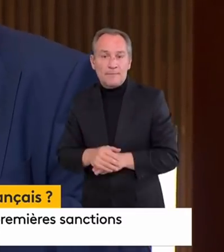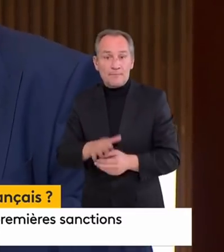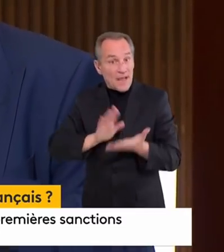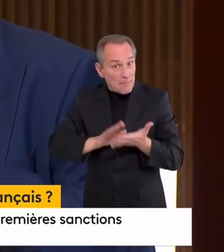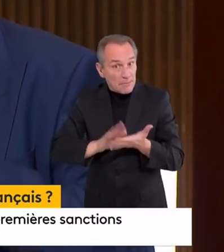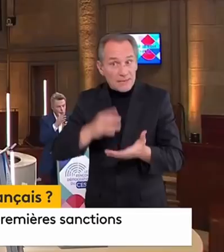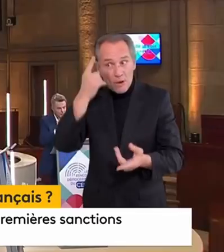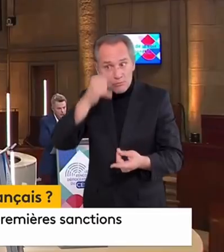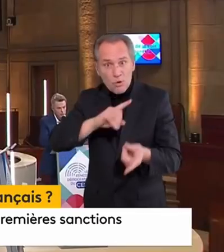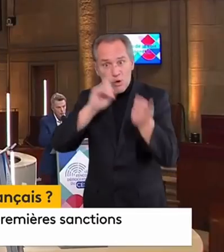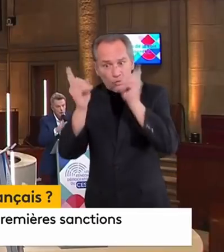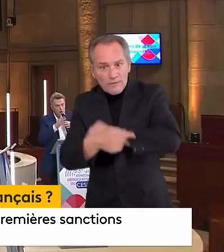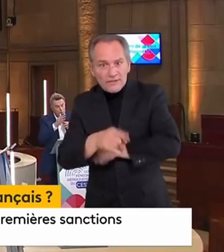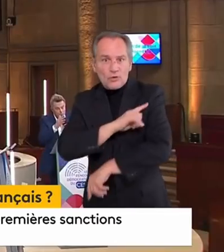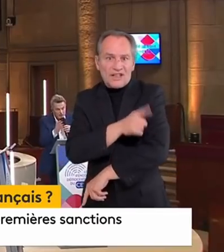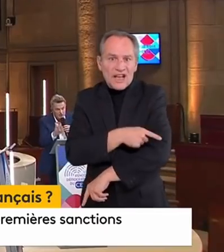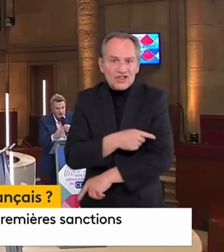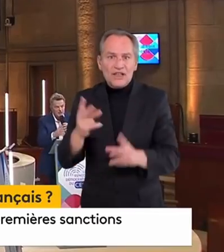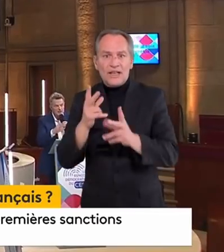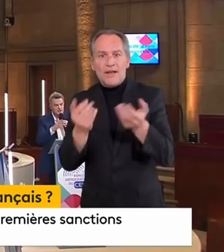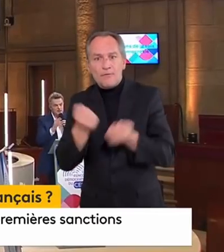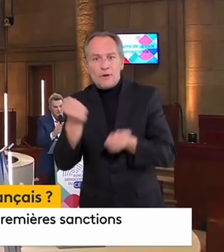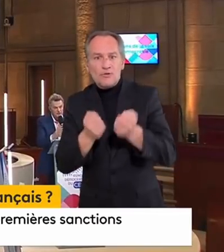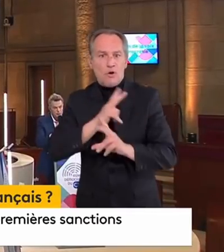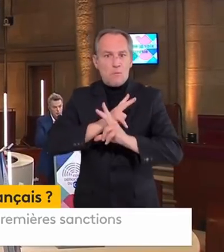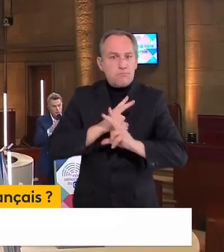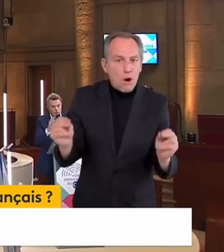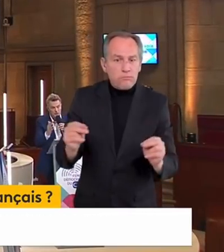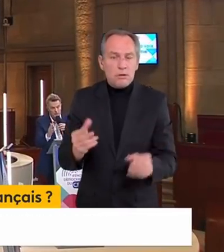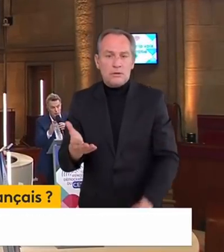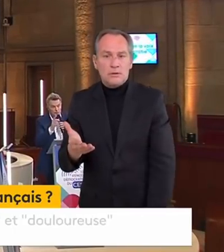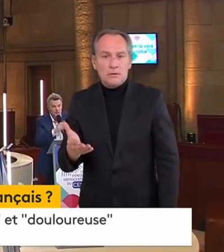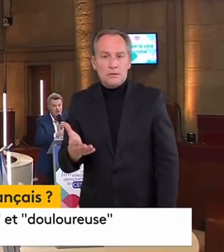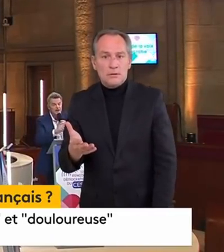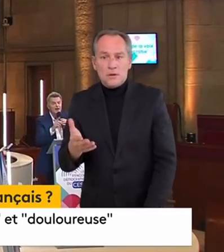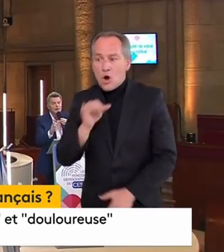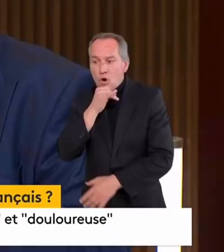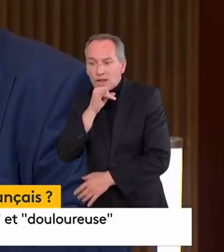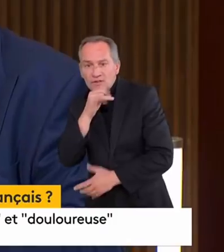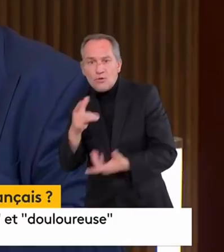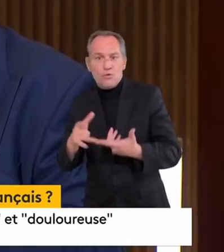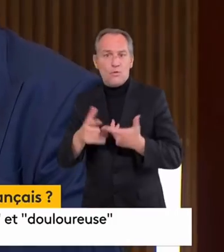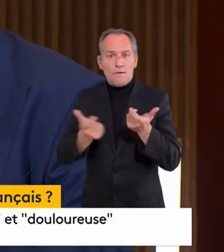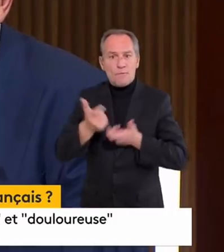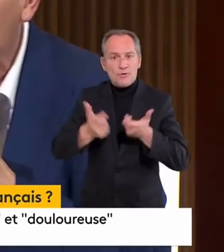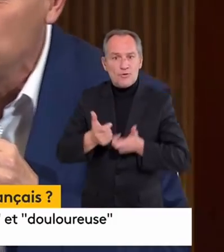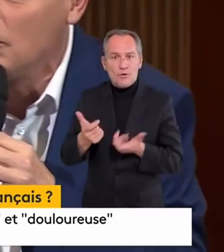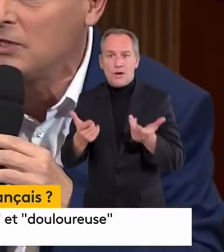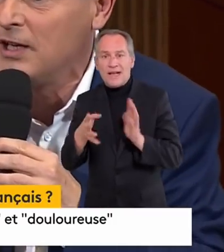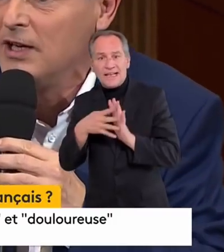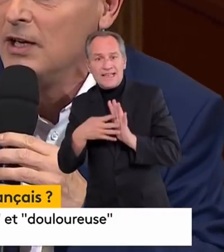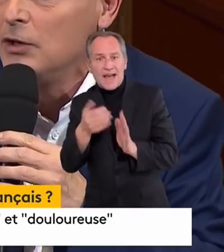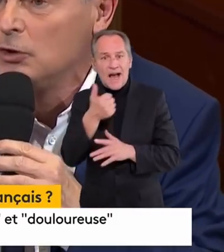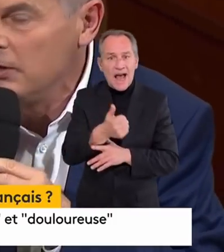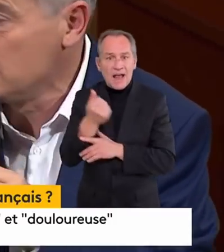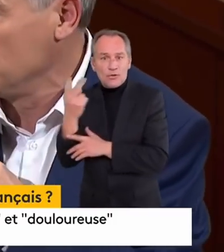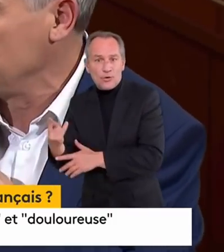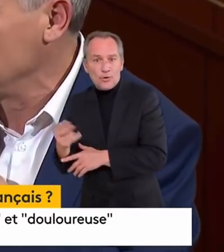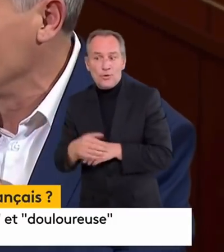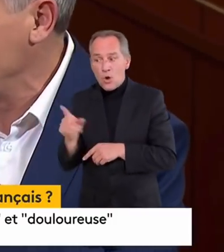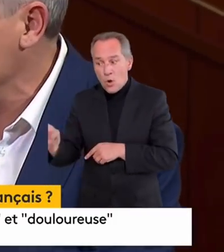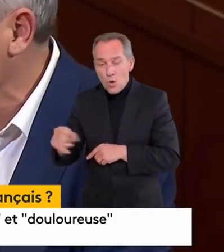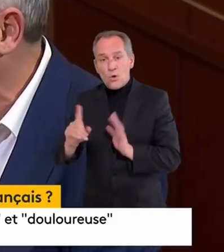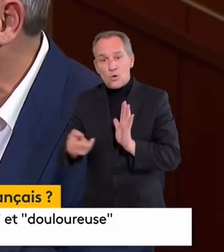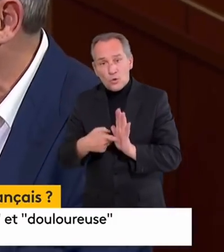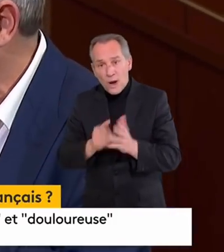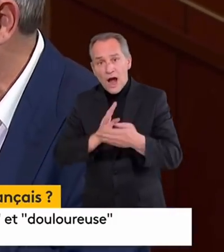à la conversion de 10 000 euros pour l'achat d'un véhicule d'occasion de critères 1 et 2, ceux qui seront permis de rentrer dans les grandes villes.